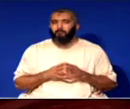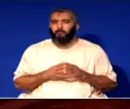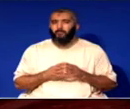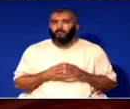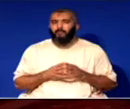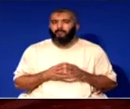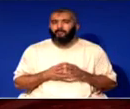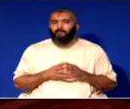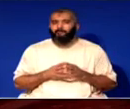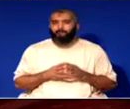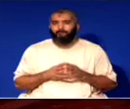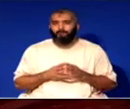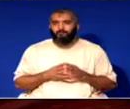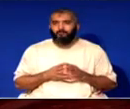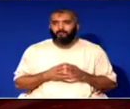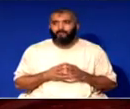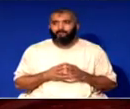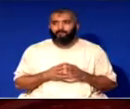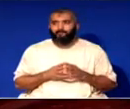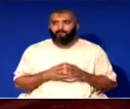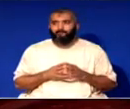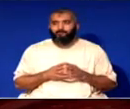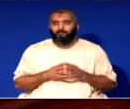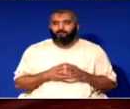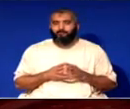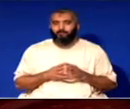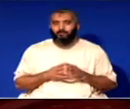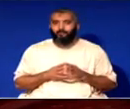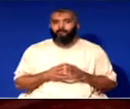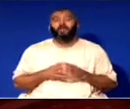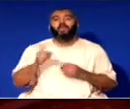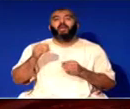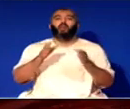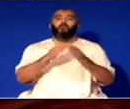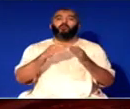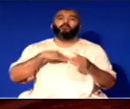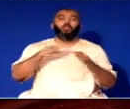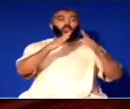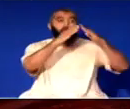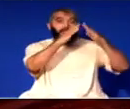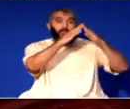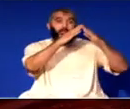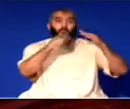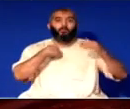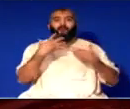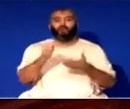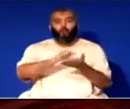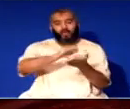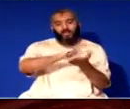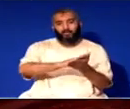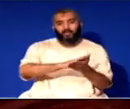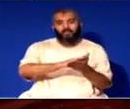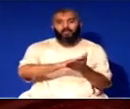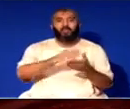عليك وعليه؟ عليا وعليه، كي نموت تبقى له. ان شاء الله ان شاء الله. دروك انايا